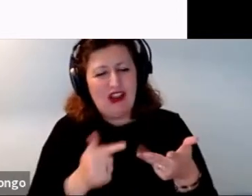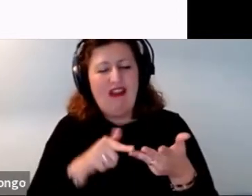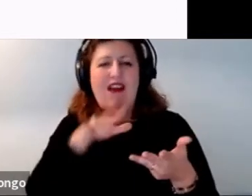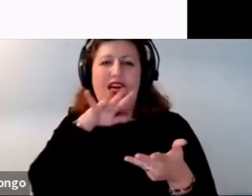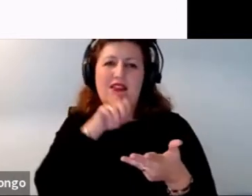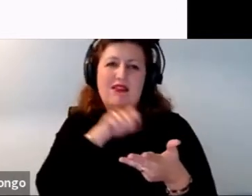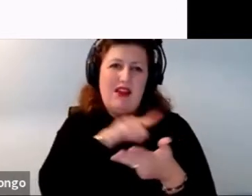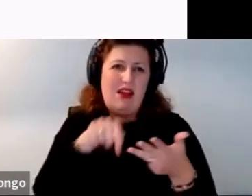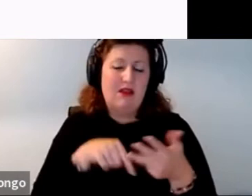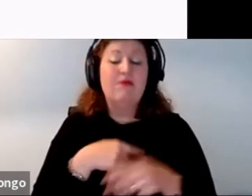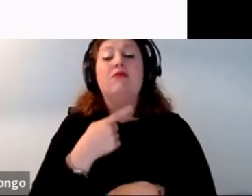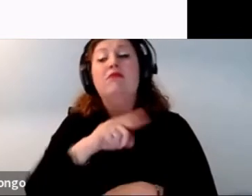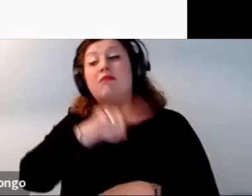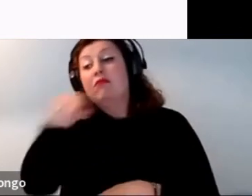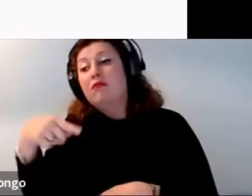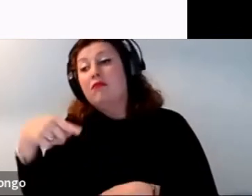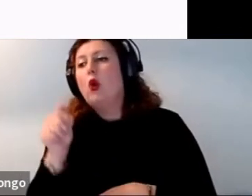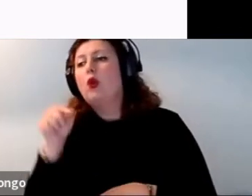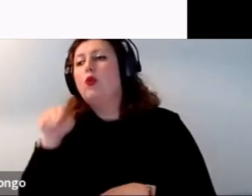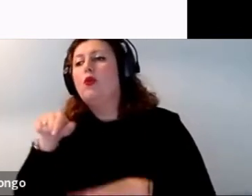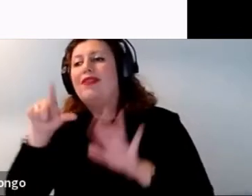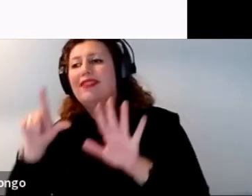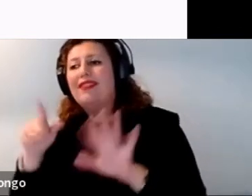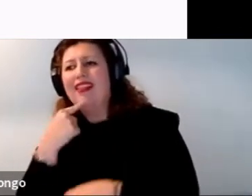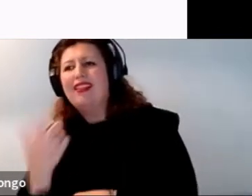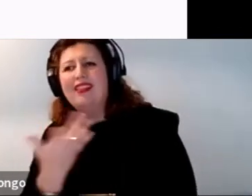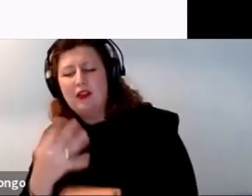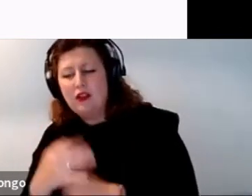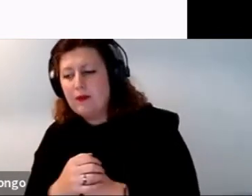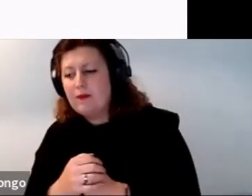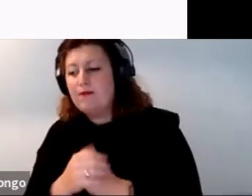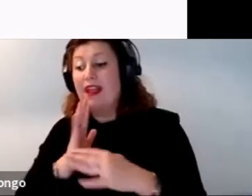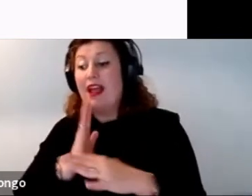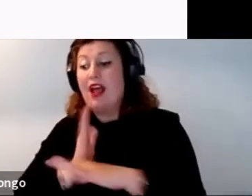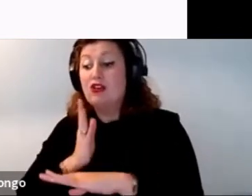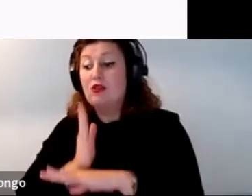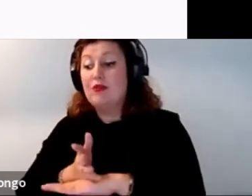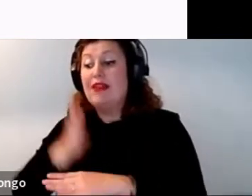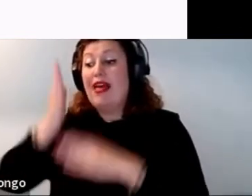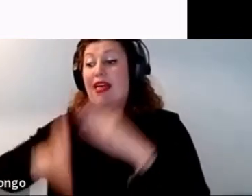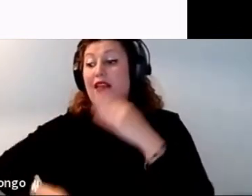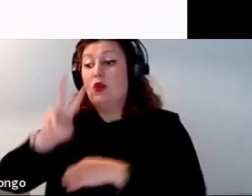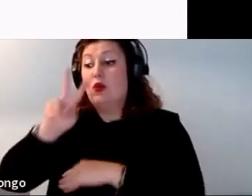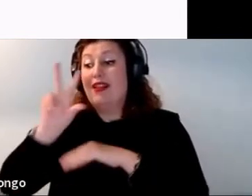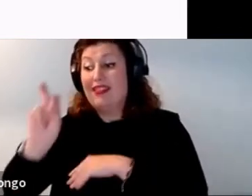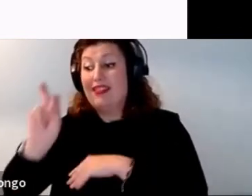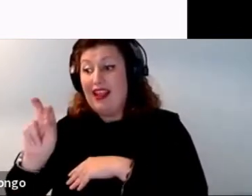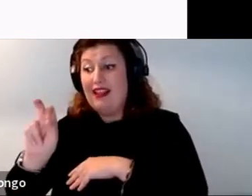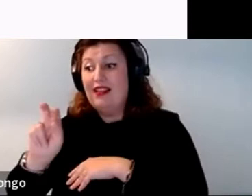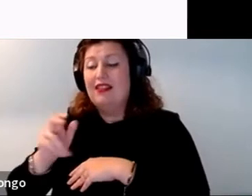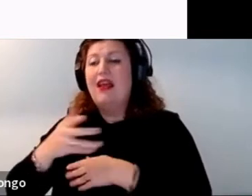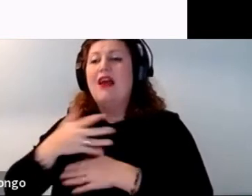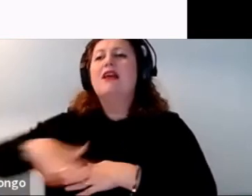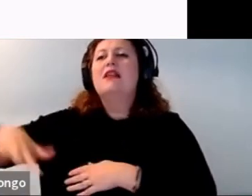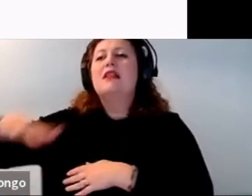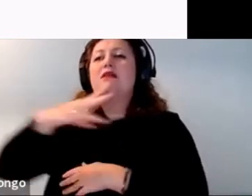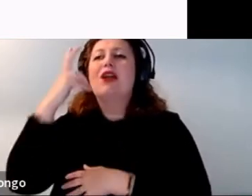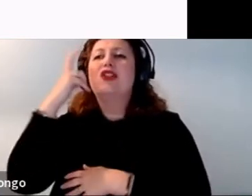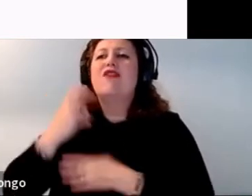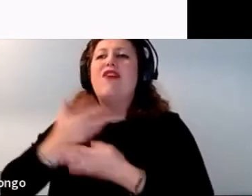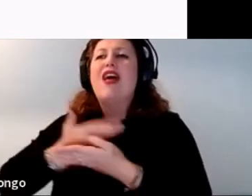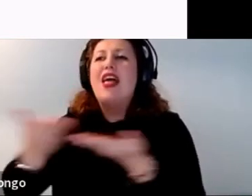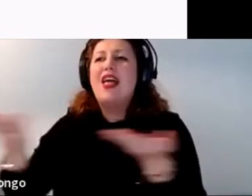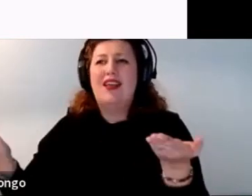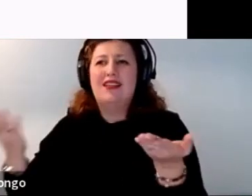target 11.7, entro il 2030, fornire accesso universale a spazi verdi e pubblici, sicuri, inclusivi